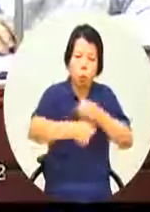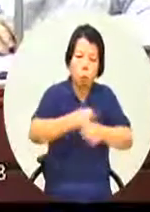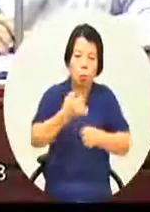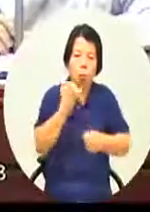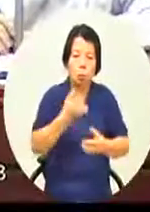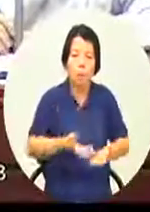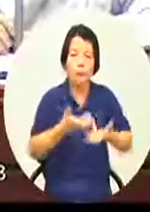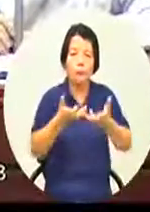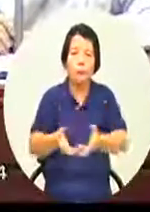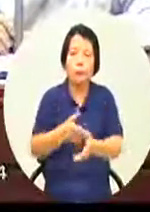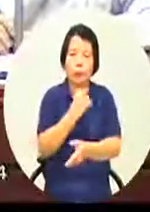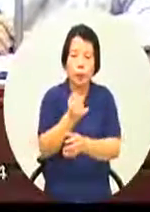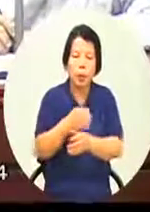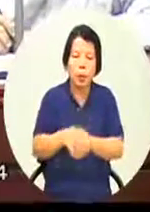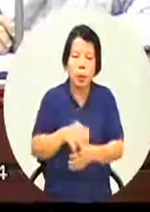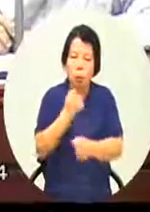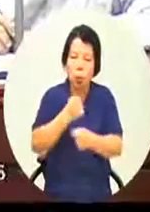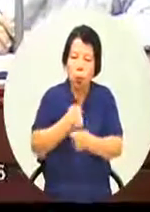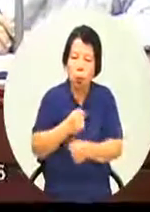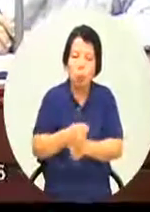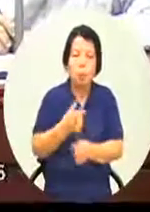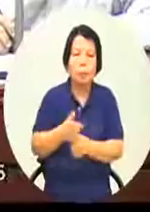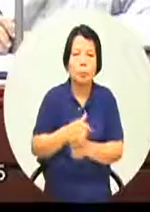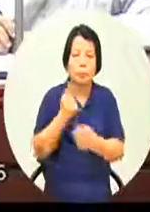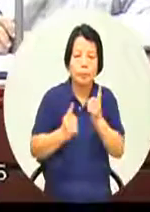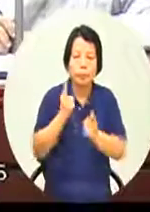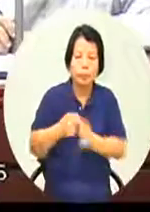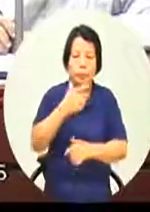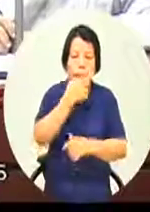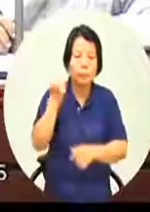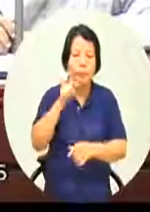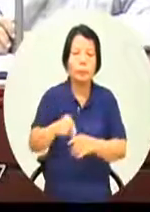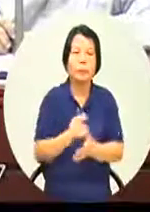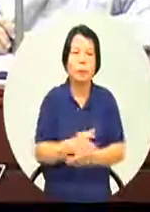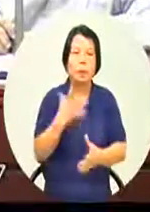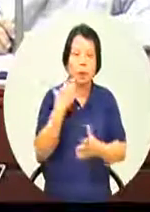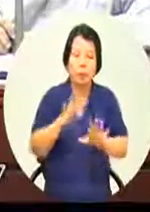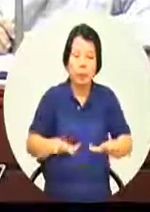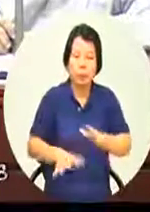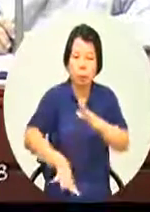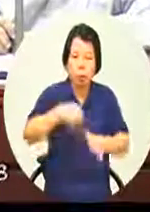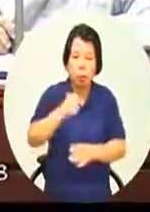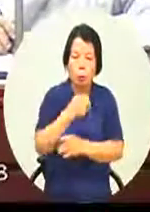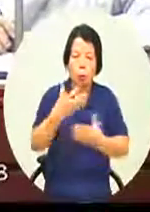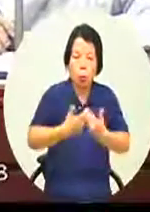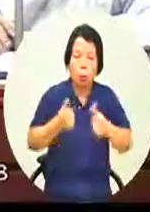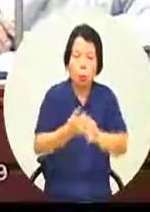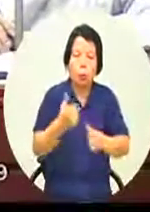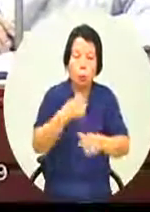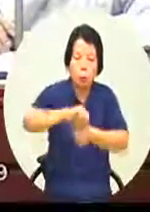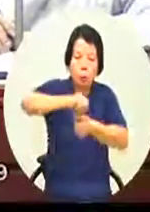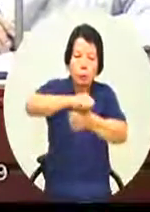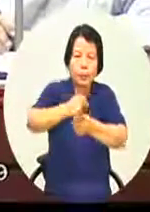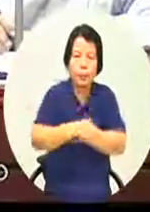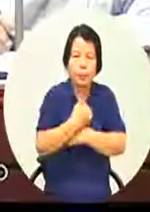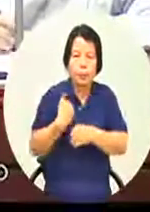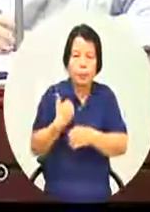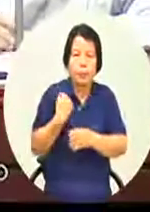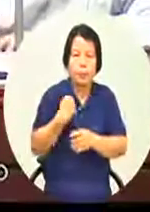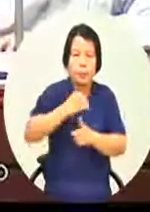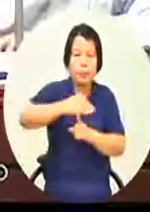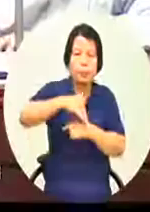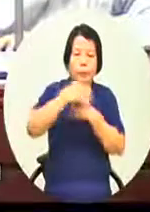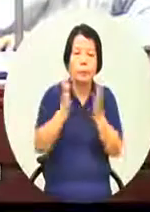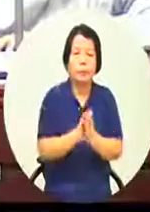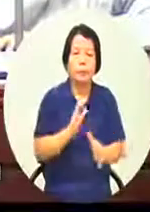现场的操作。那抽水机我们会增加它的这个能量。那另外就是刚刚有提到比秀的部分，比秀我们后面还有第三期